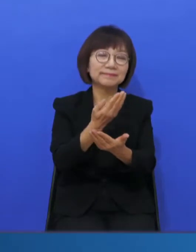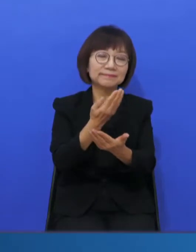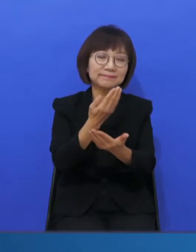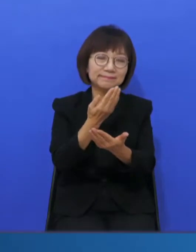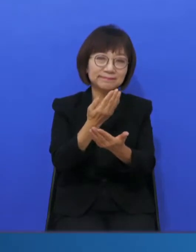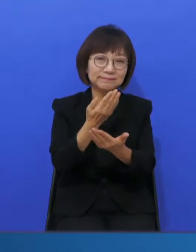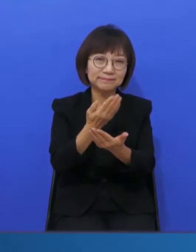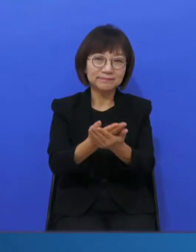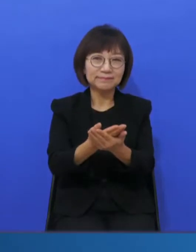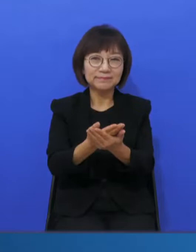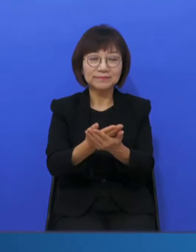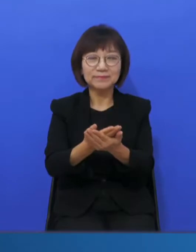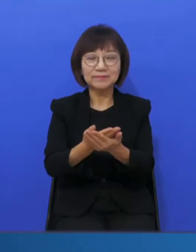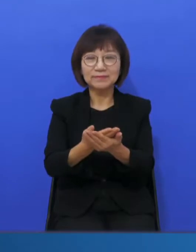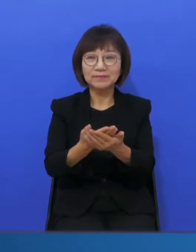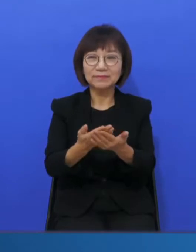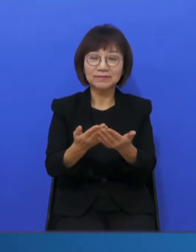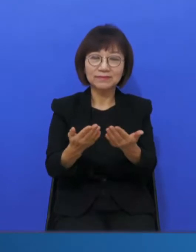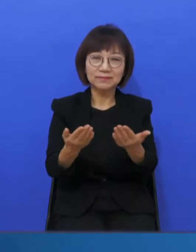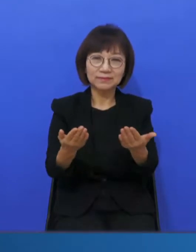삼아 내소서.